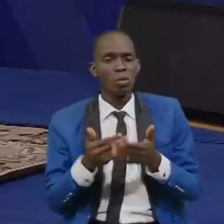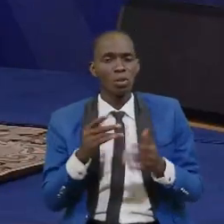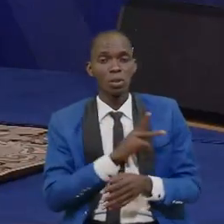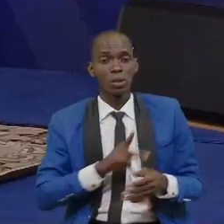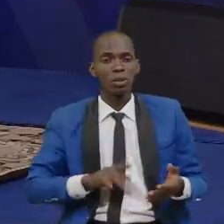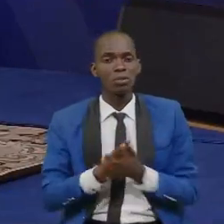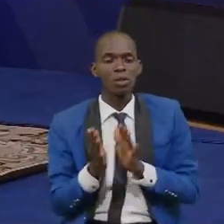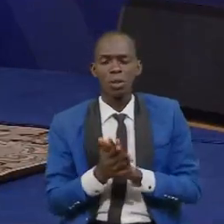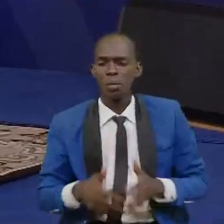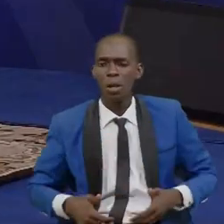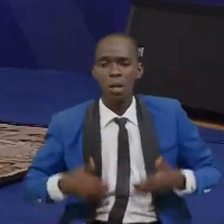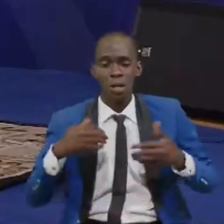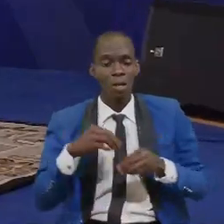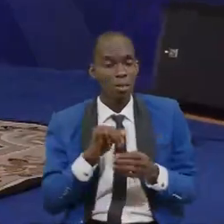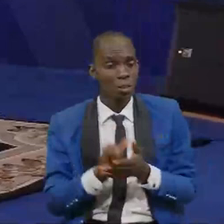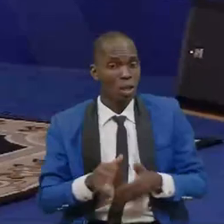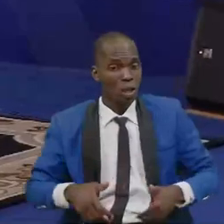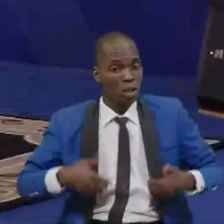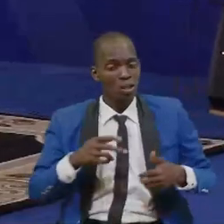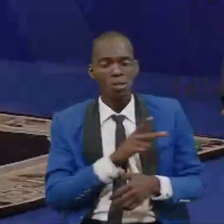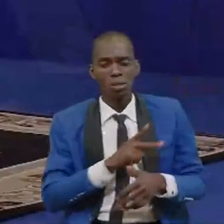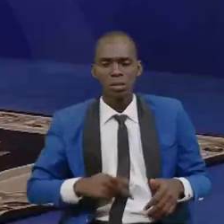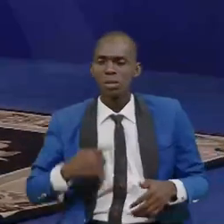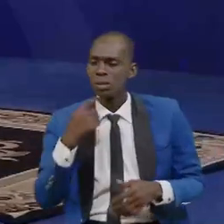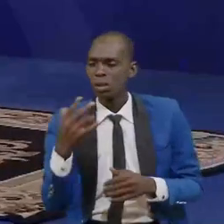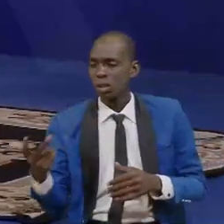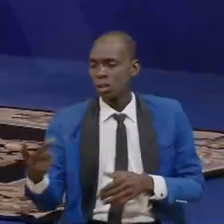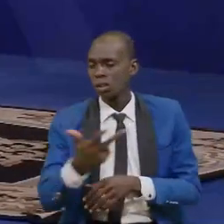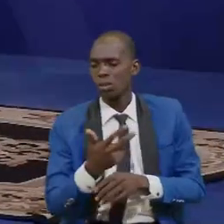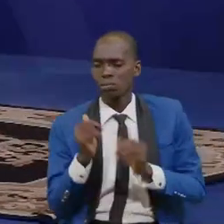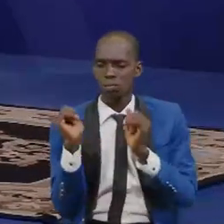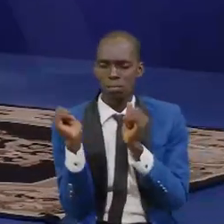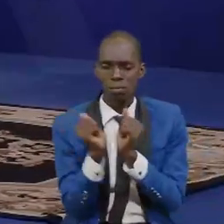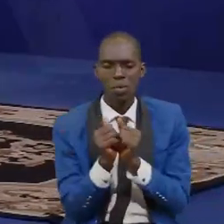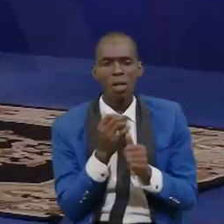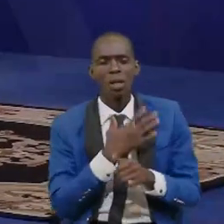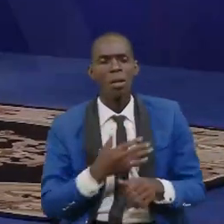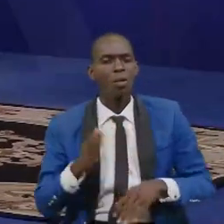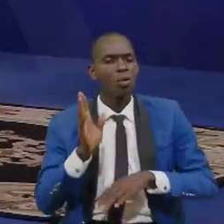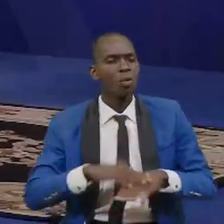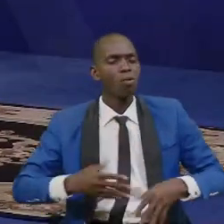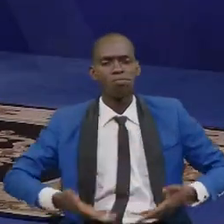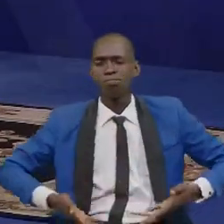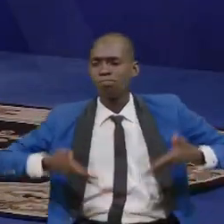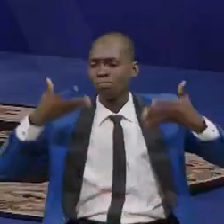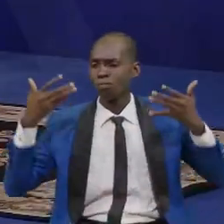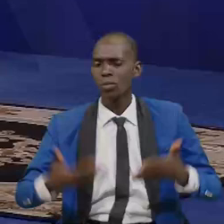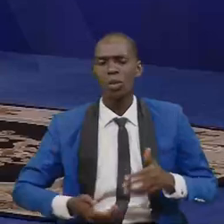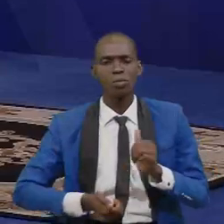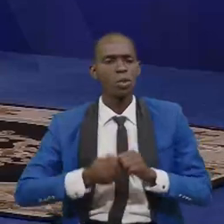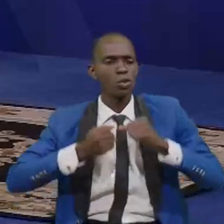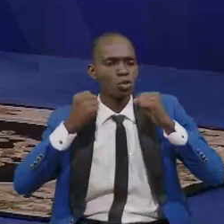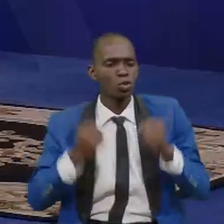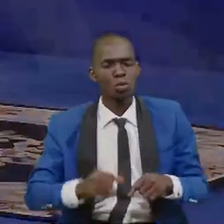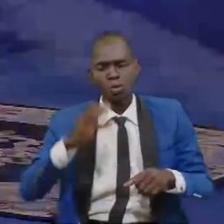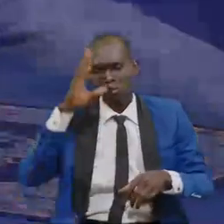Il s'est fâché dans sa colère. Il a dit de lier ces gens-là. Et il a appelé les soldats, les hommes les plus forts,